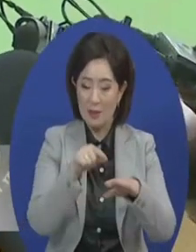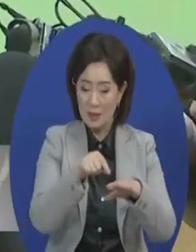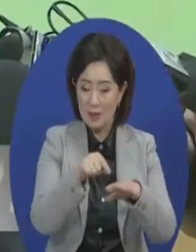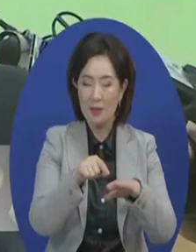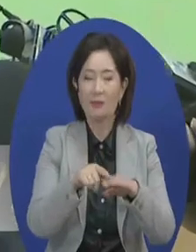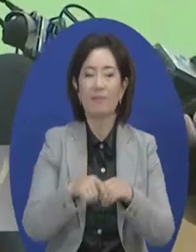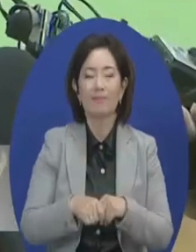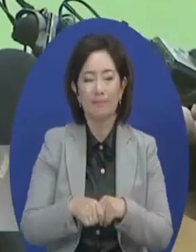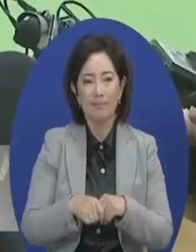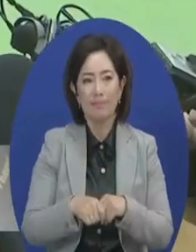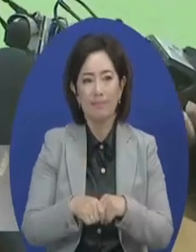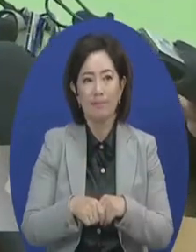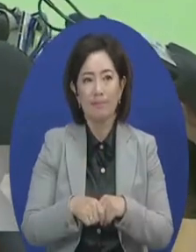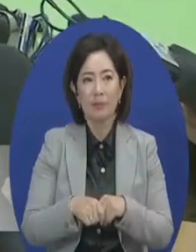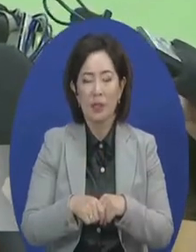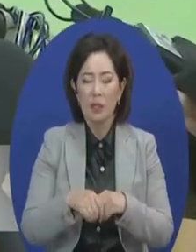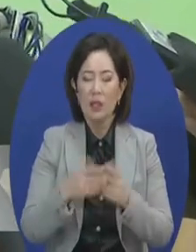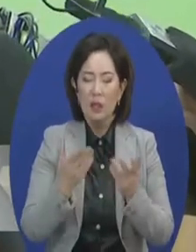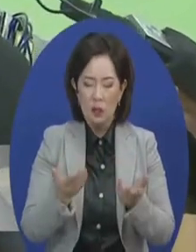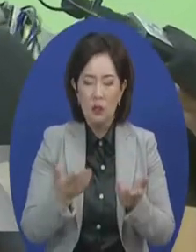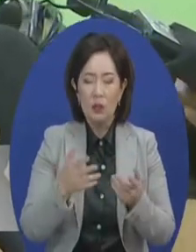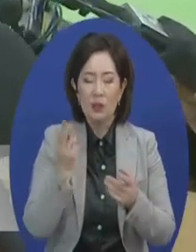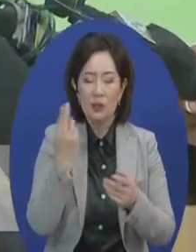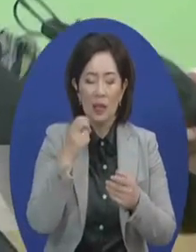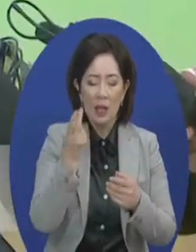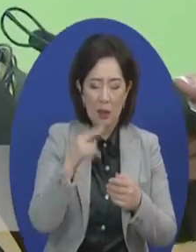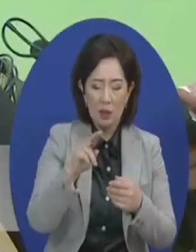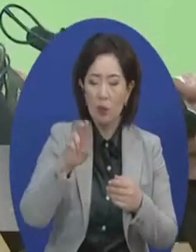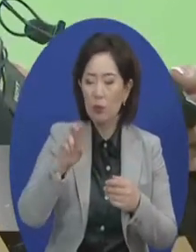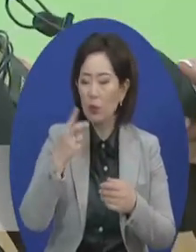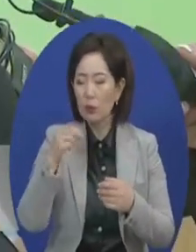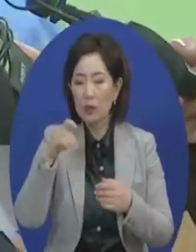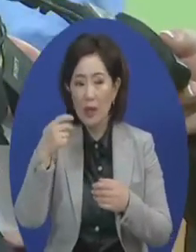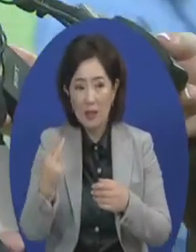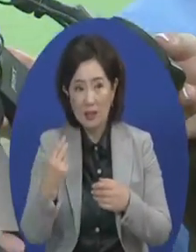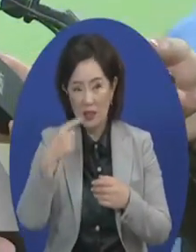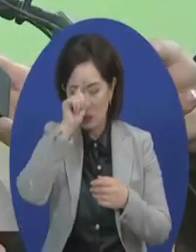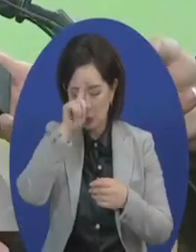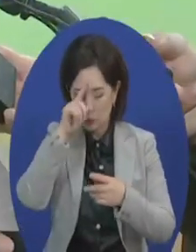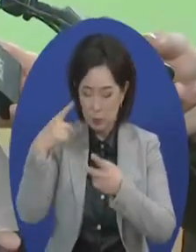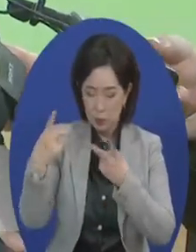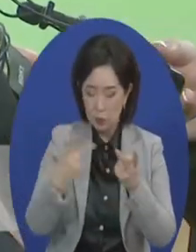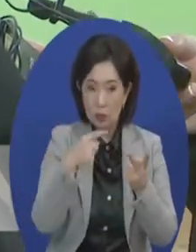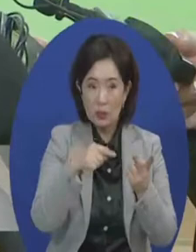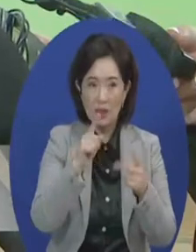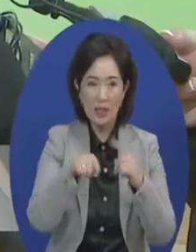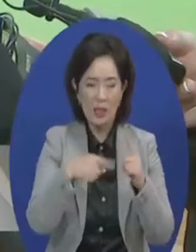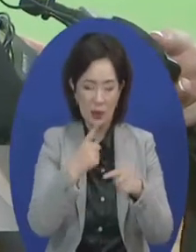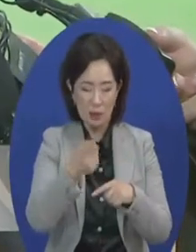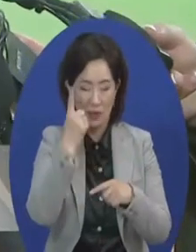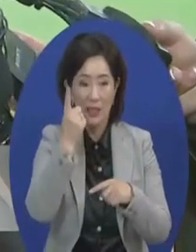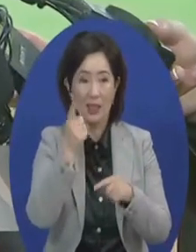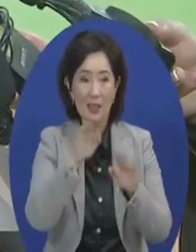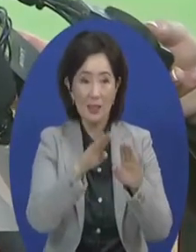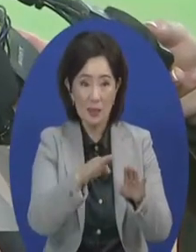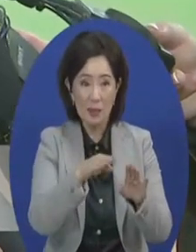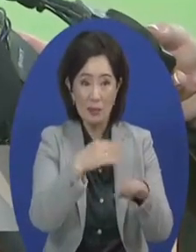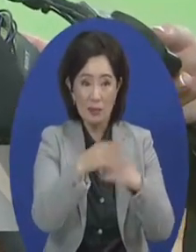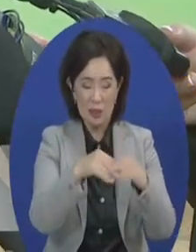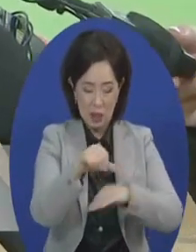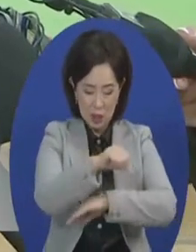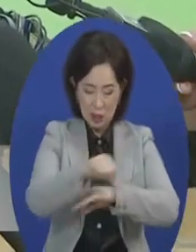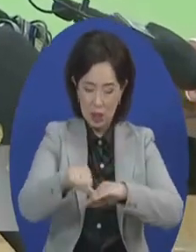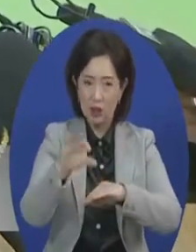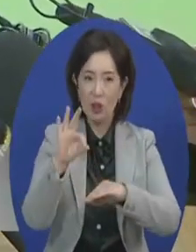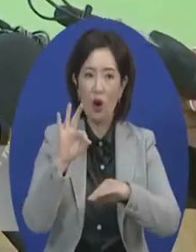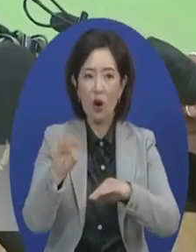а ер нь одоо дэд бүтц болон эрүүл мэндийн үйлчлэгийг бол бидний хувьд илүү эхэнтэн тавьж ийж нөгөө хилийн